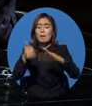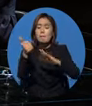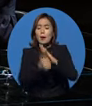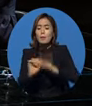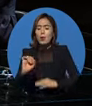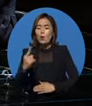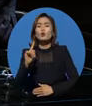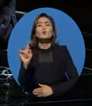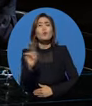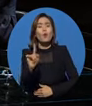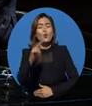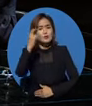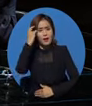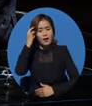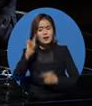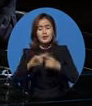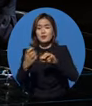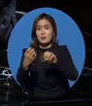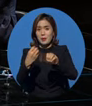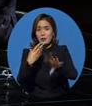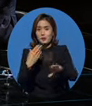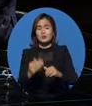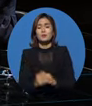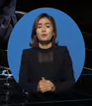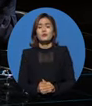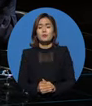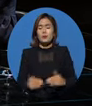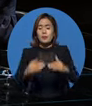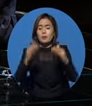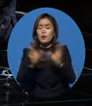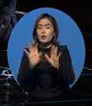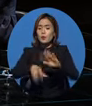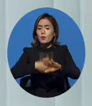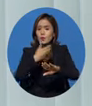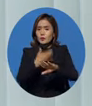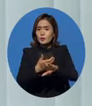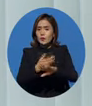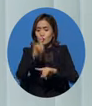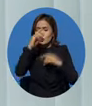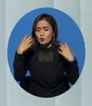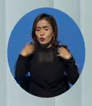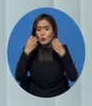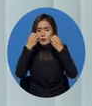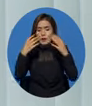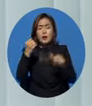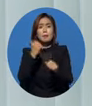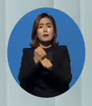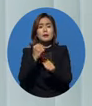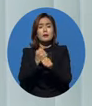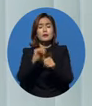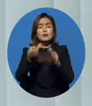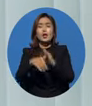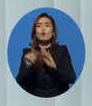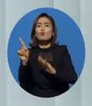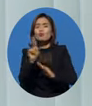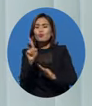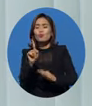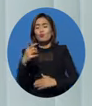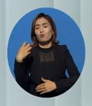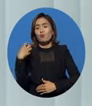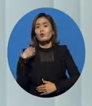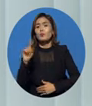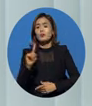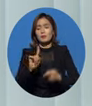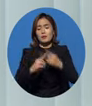원인이 무엇이라고 생각하는지 밝혀주시고 당 혁신과 정권 재창출을 위해 당 대표로서 무엇을 할 것인지 말씀해